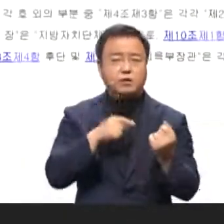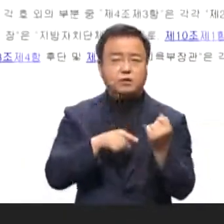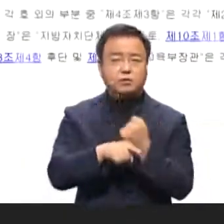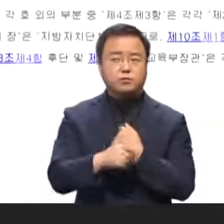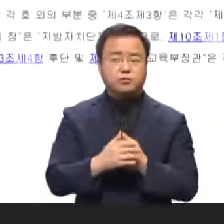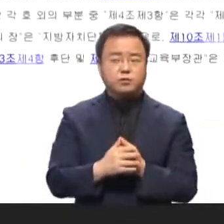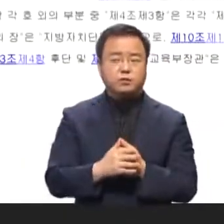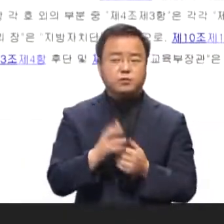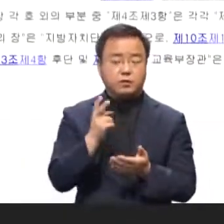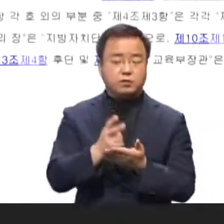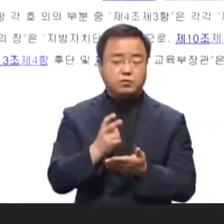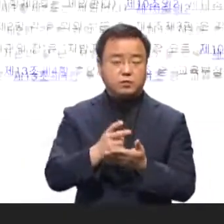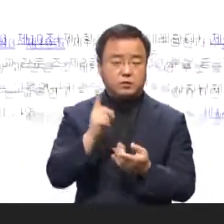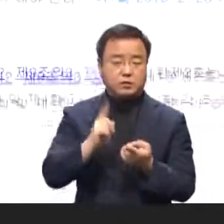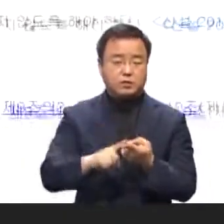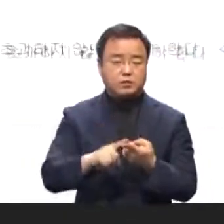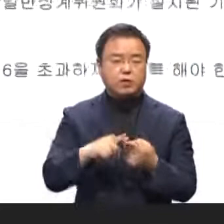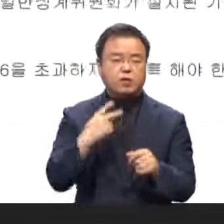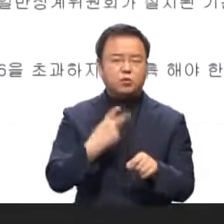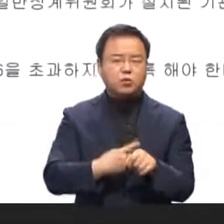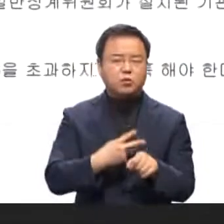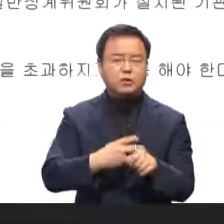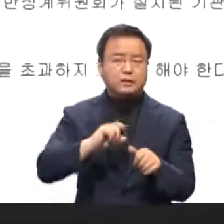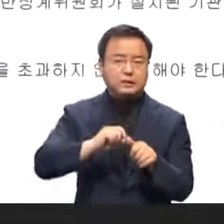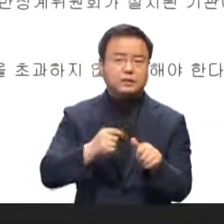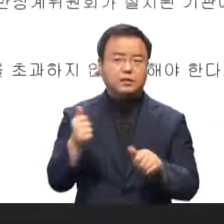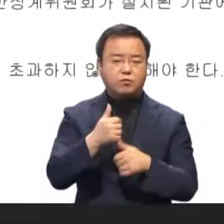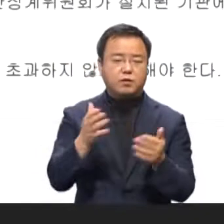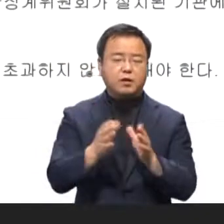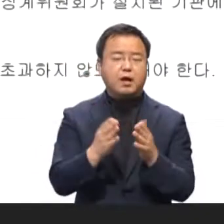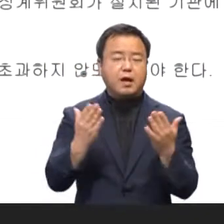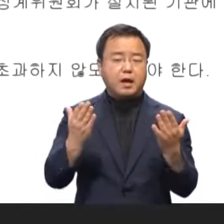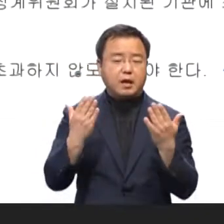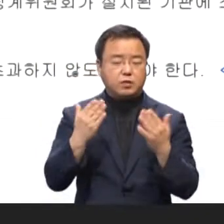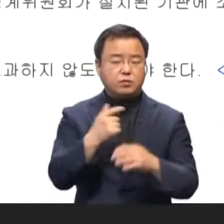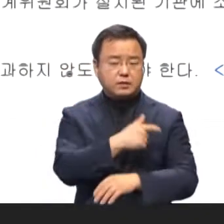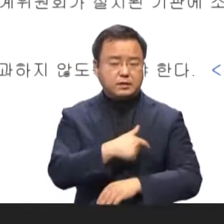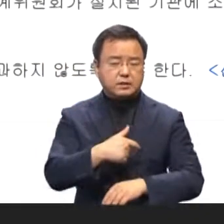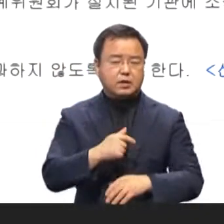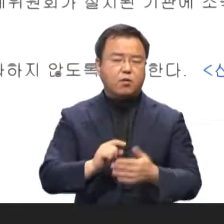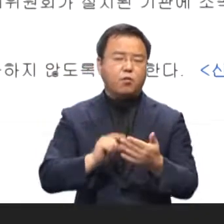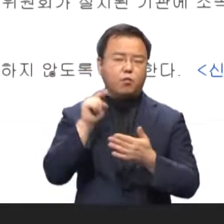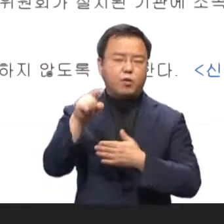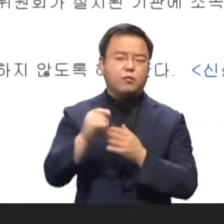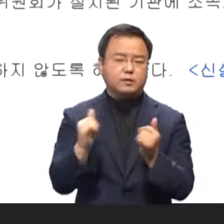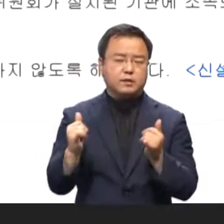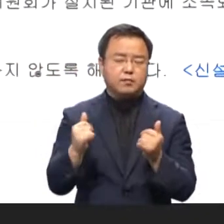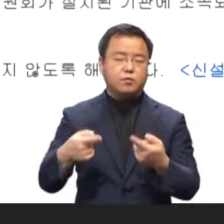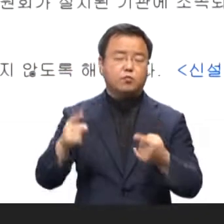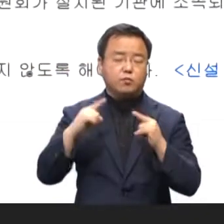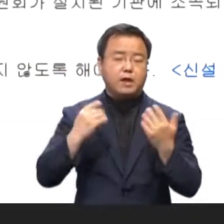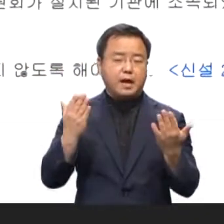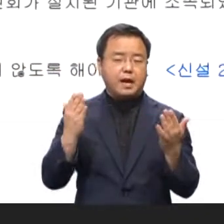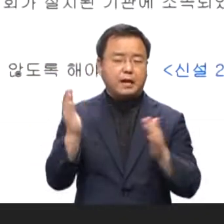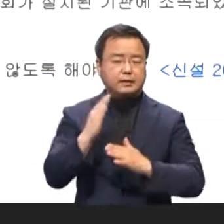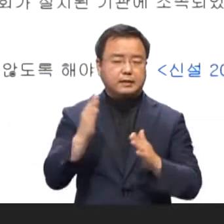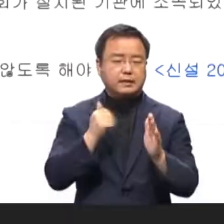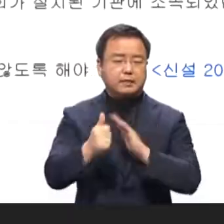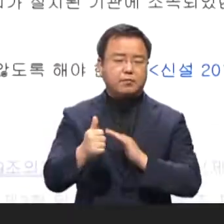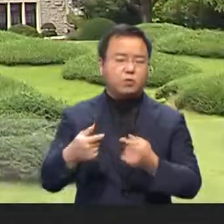규정에 따르면 교원 징계 윌은 학교 교원과 이사 외부 인사들로 구성되고 학생 대표는 포함하지